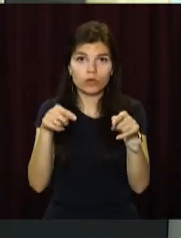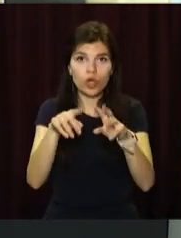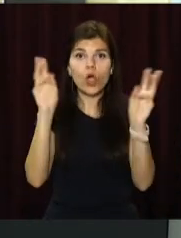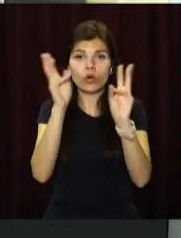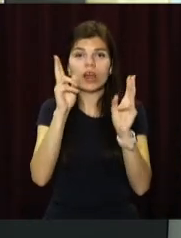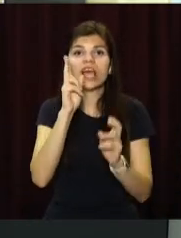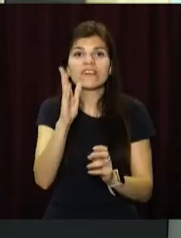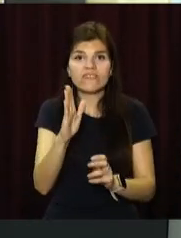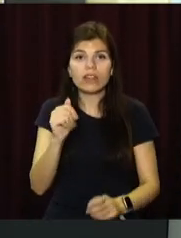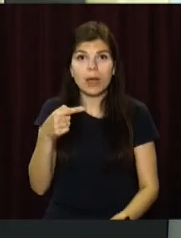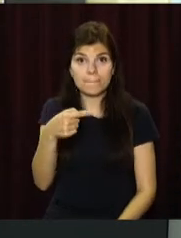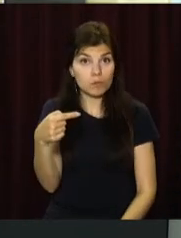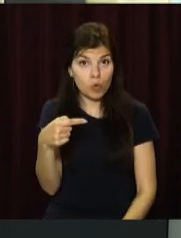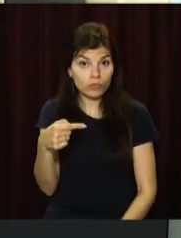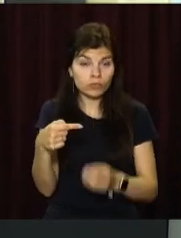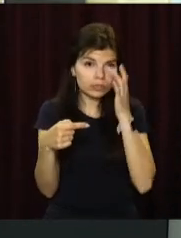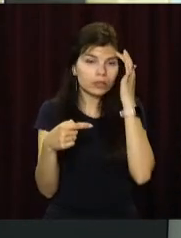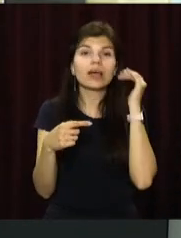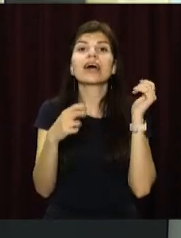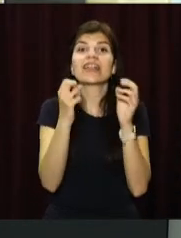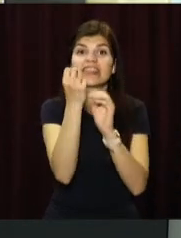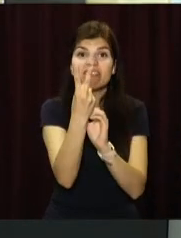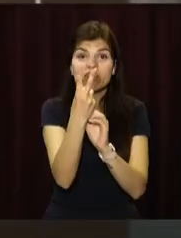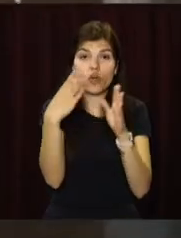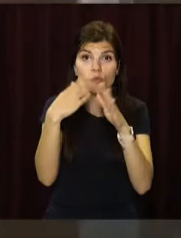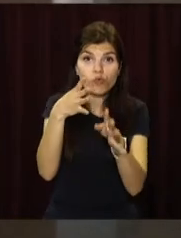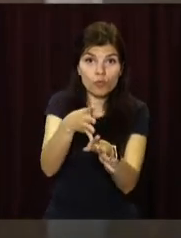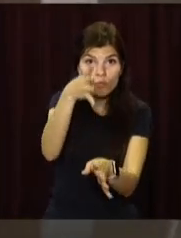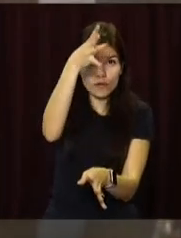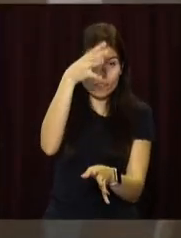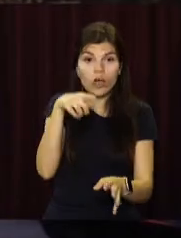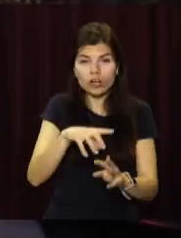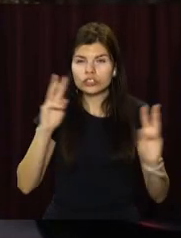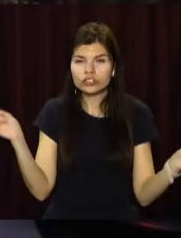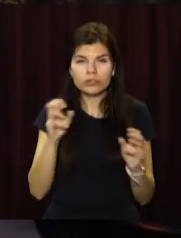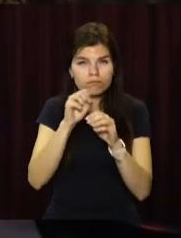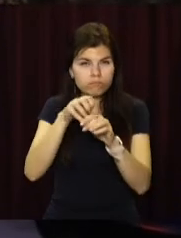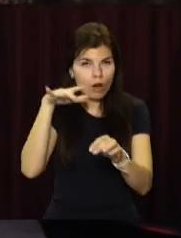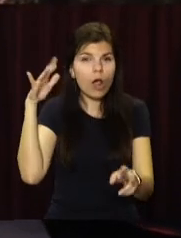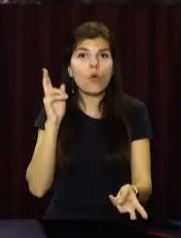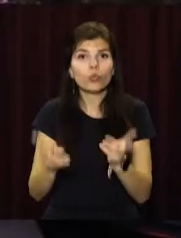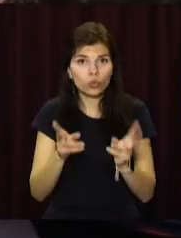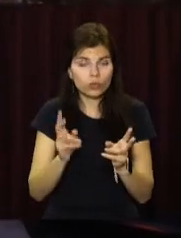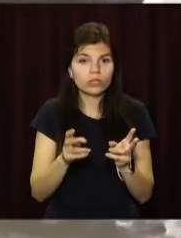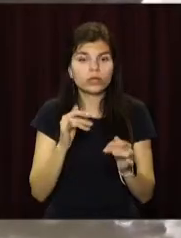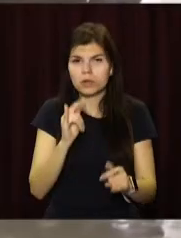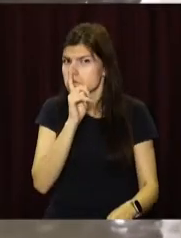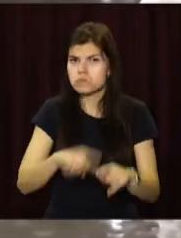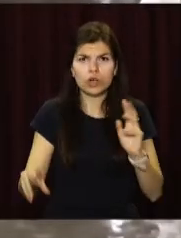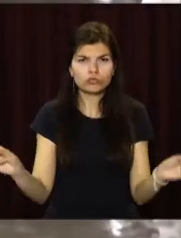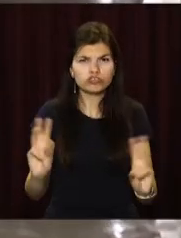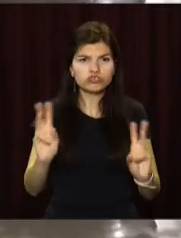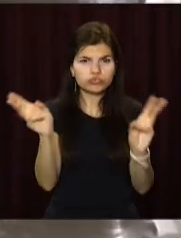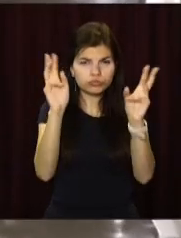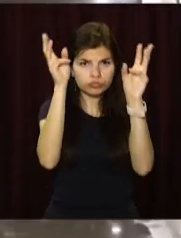горить квартира на першому поверсі 12-поверхового будинку. Полум'я спалахнуло на кухні, стрімко